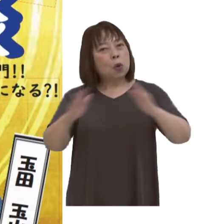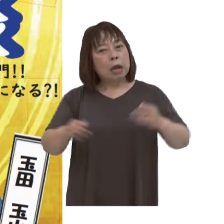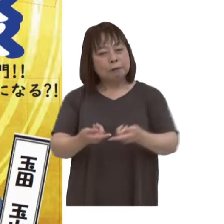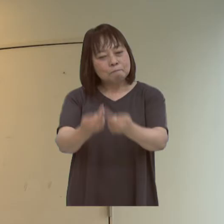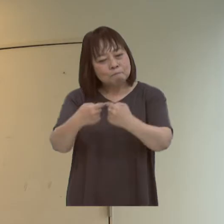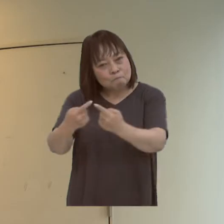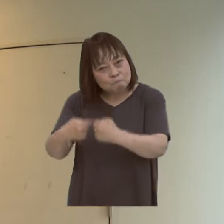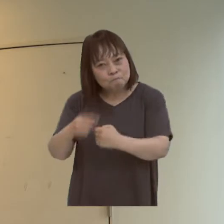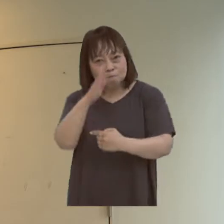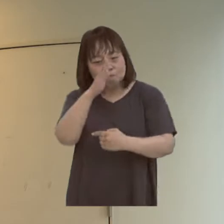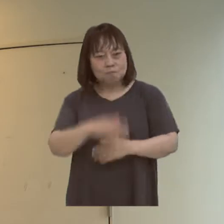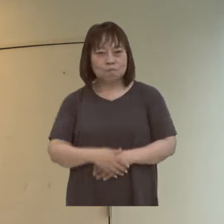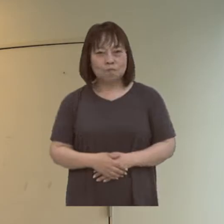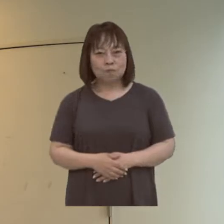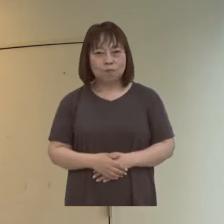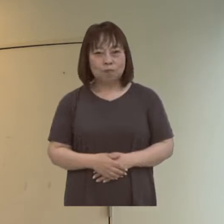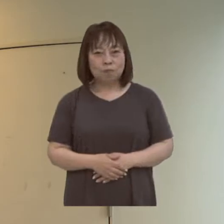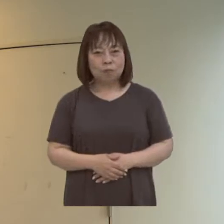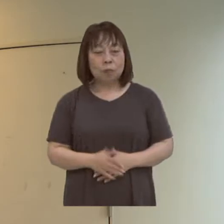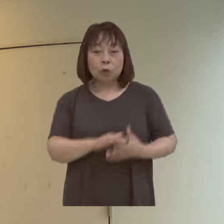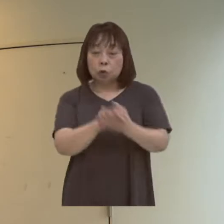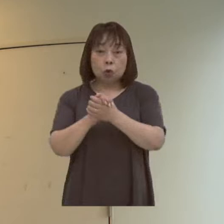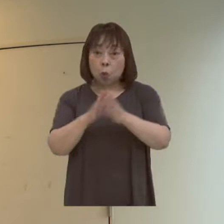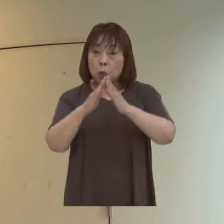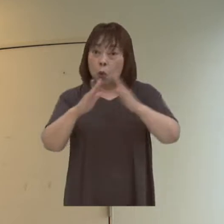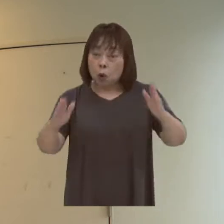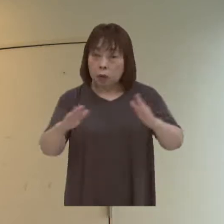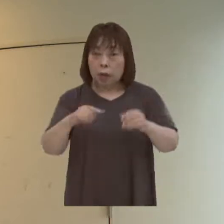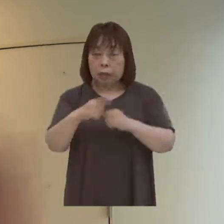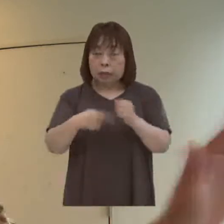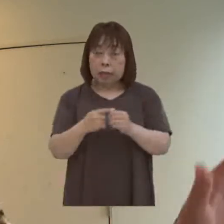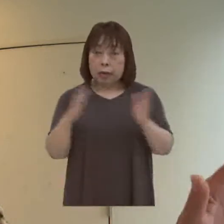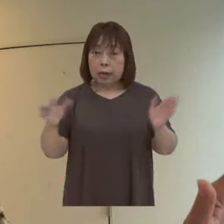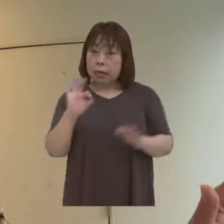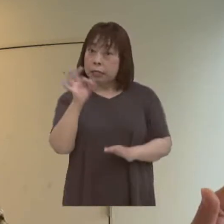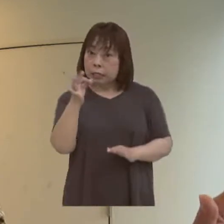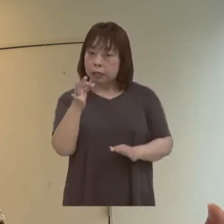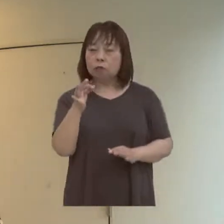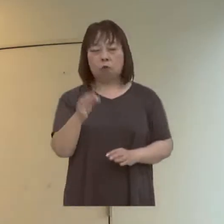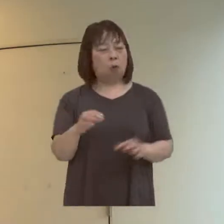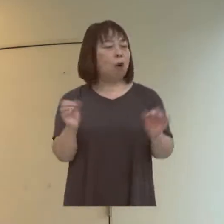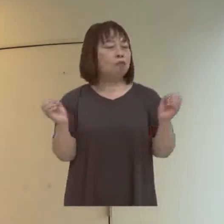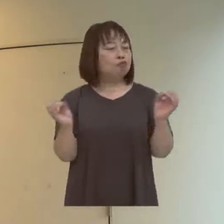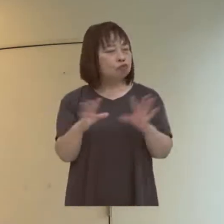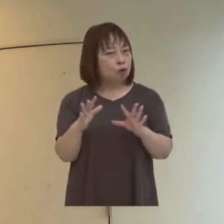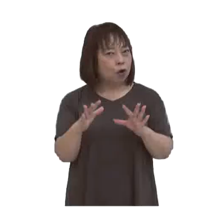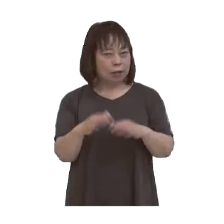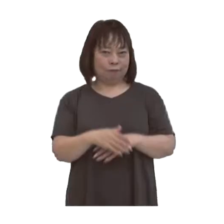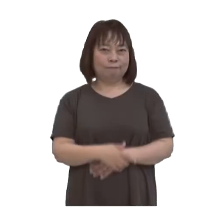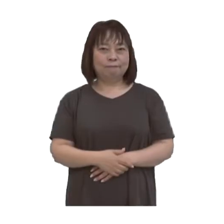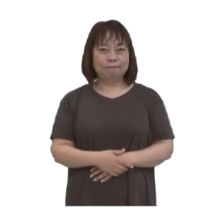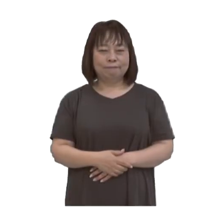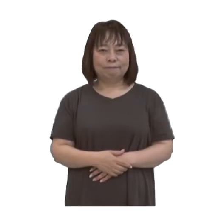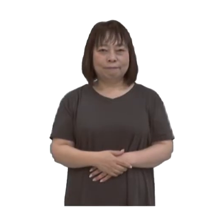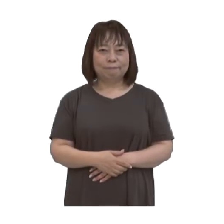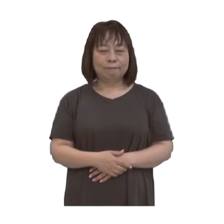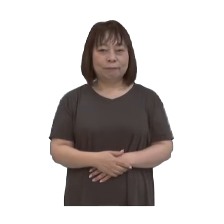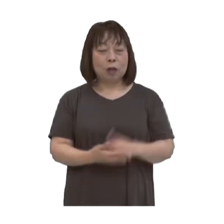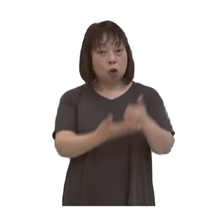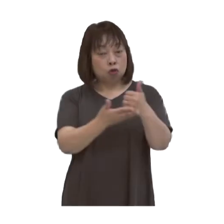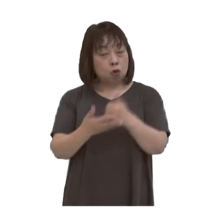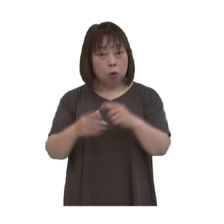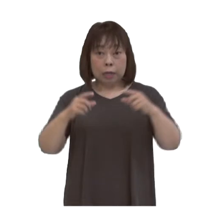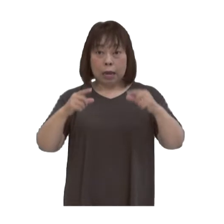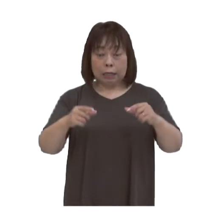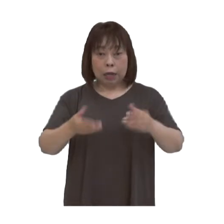加入ください。なお友の会年間費は無料となっております。招待券の